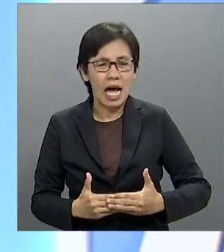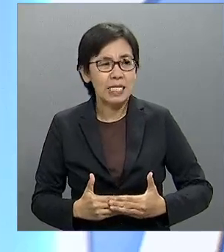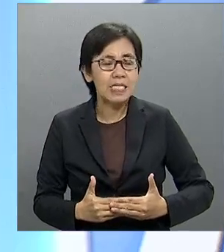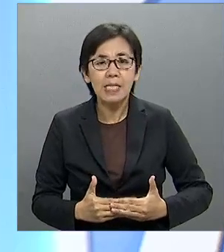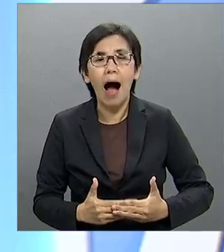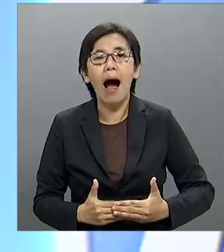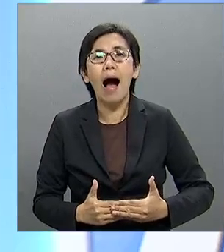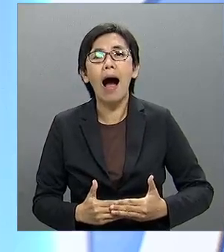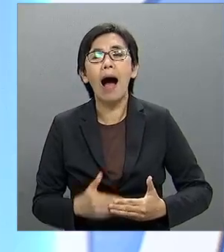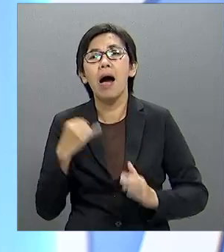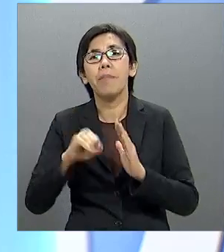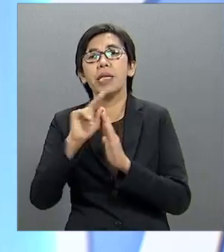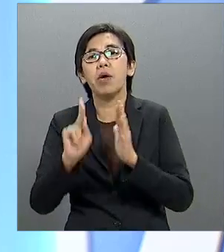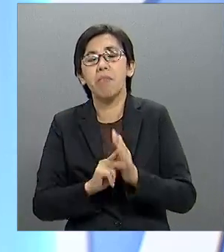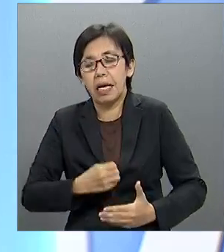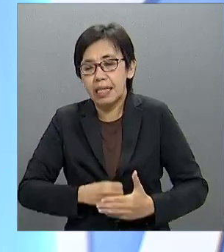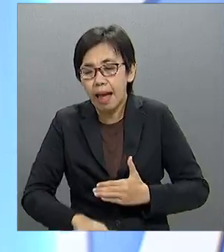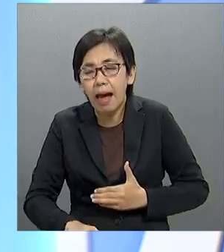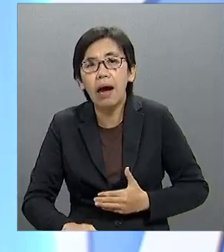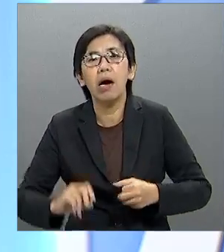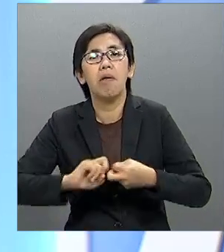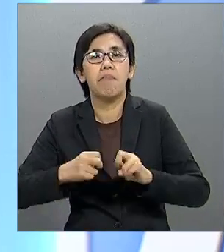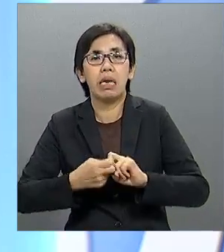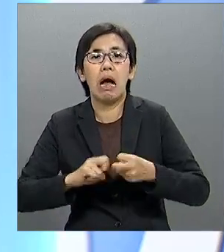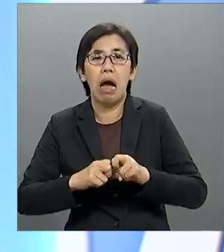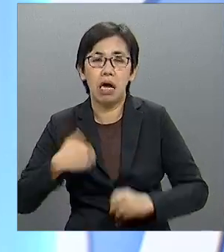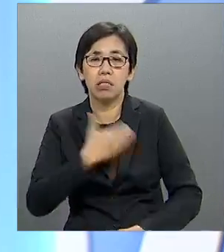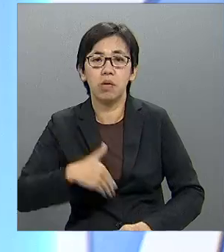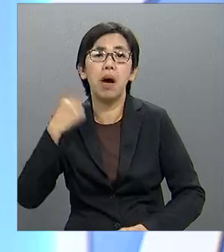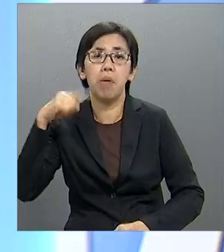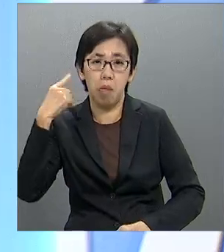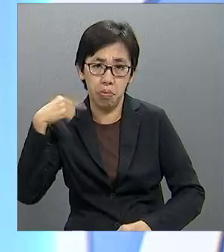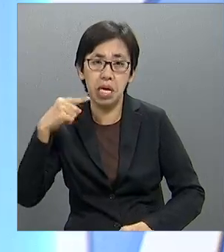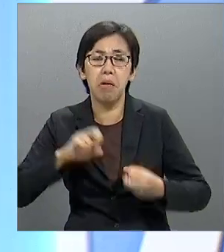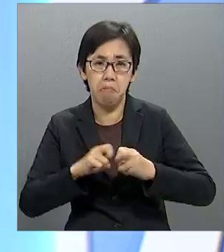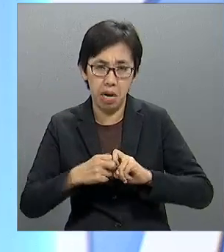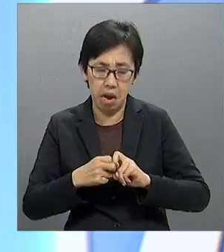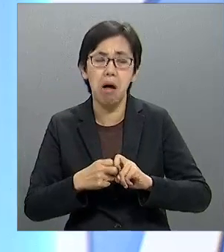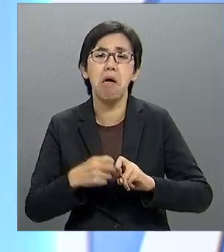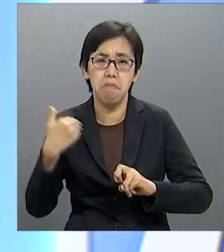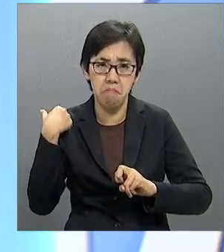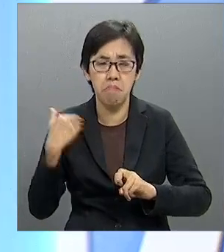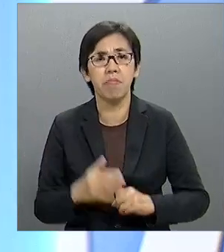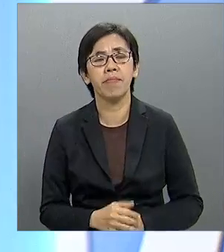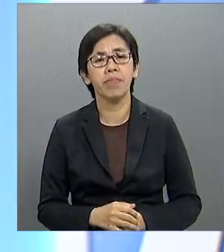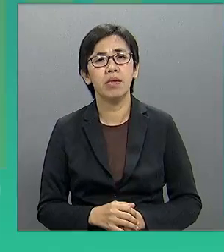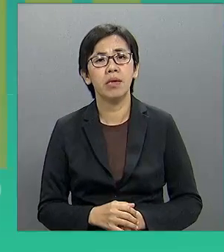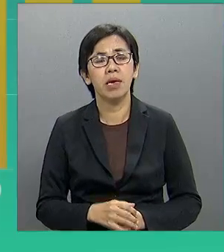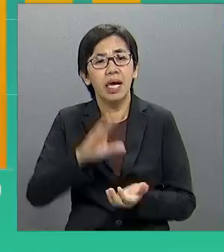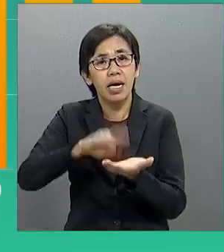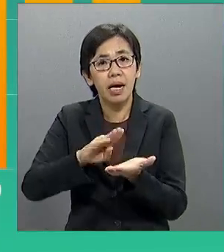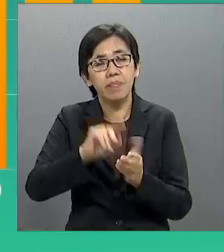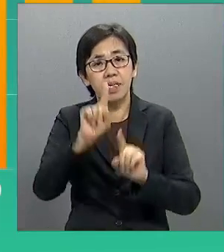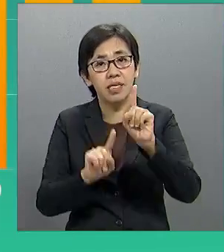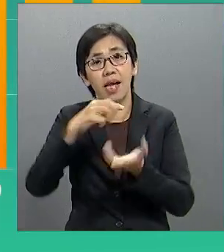ที่ผิดกฎหมายแล้วอาจจะส่งผลกระทบต่อสุขภาพของผู้หญิงอย่างต่อเนื่องด้วยค่ะรว่าด้วยข้อมูลสถิติกันหน่อยคุณผู้ชม